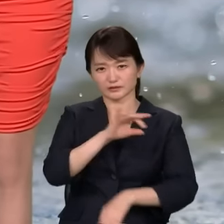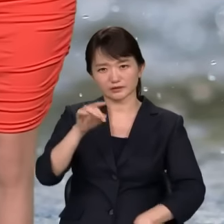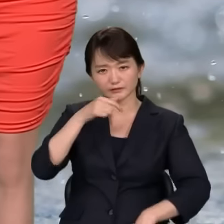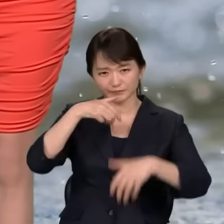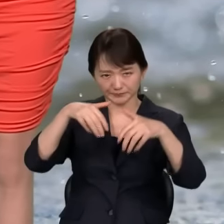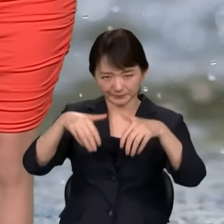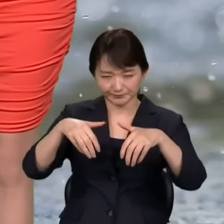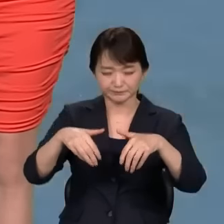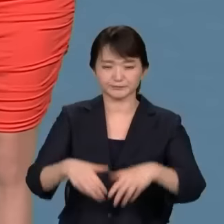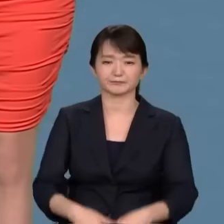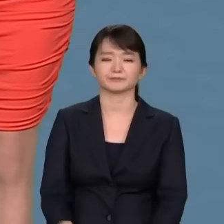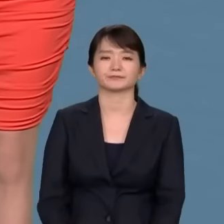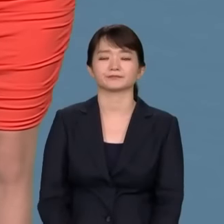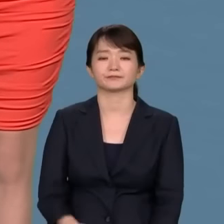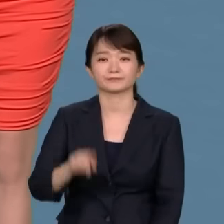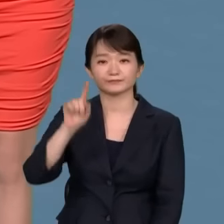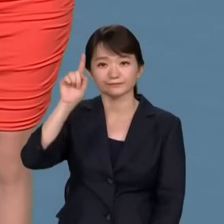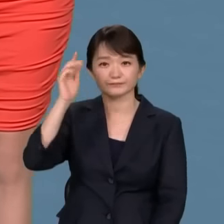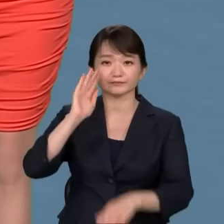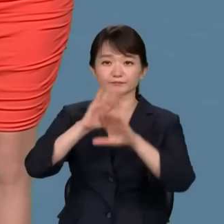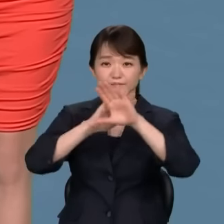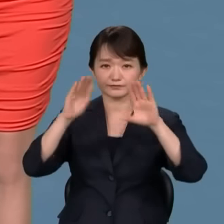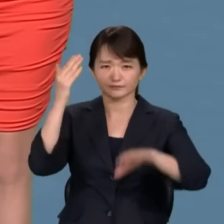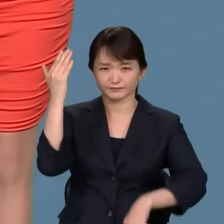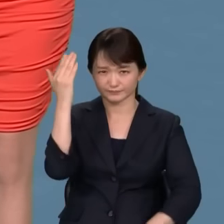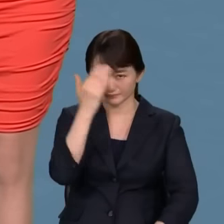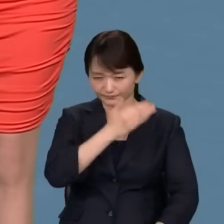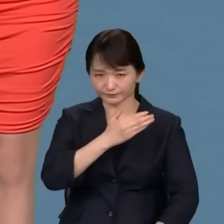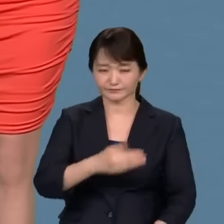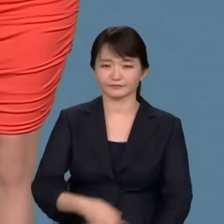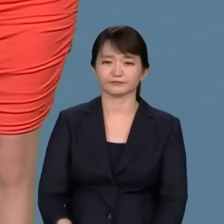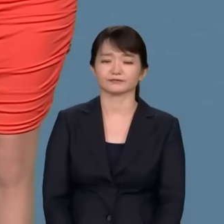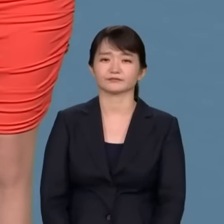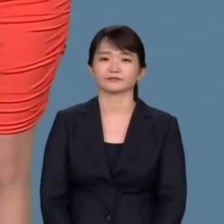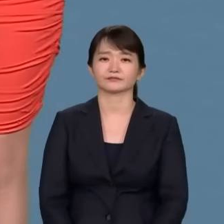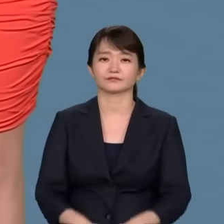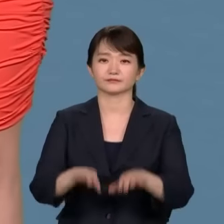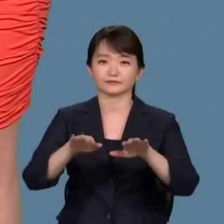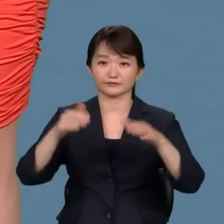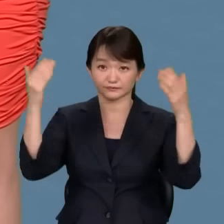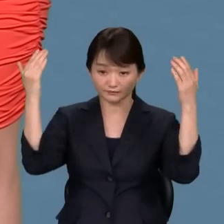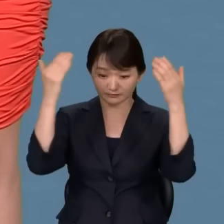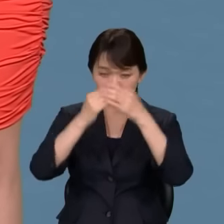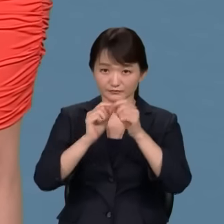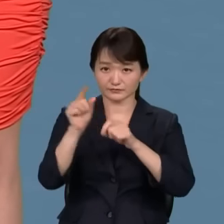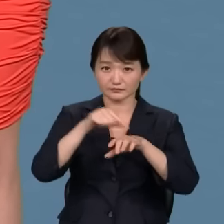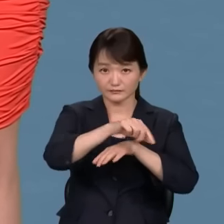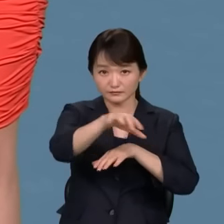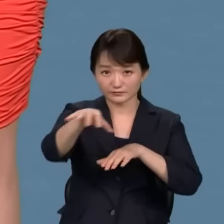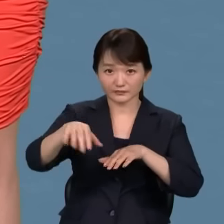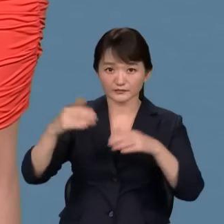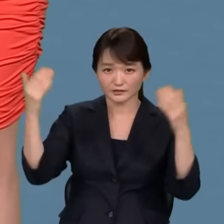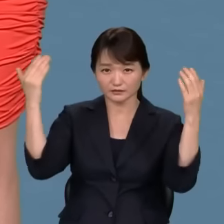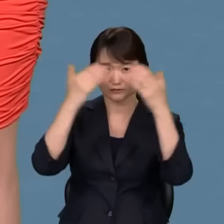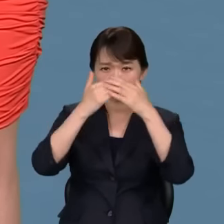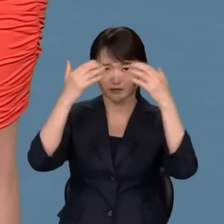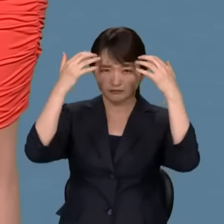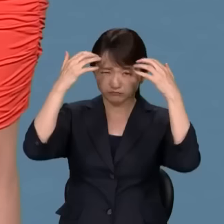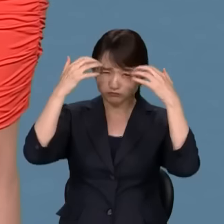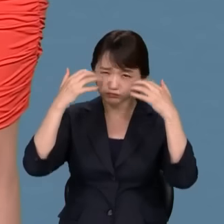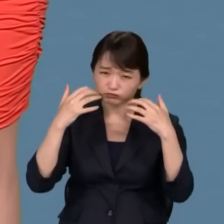비가 내리겠습니다. 내일 하늘은 대체로 맑게 드러나겠습니다. 오늘 밤에도 대부분 지역에서 밤더위가